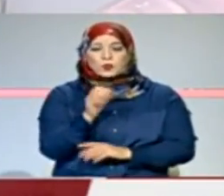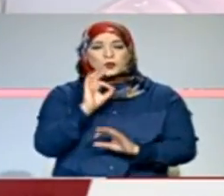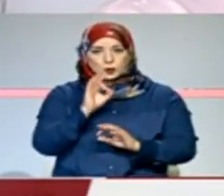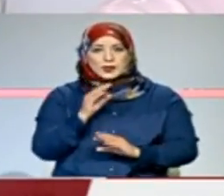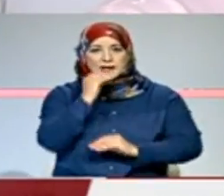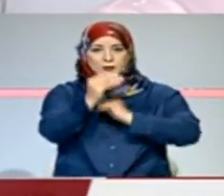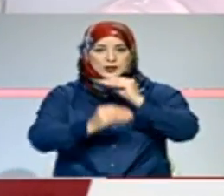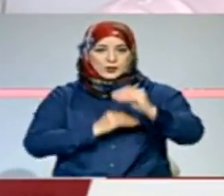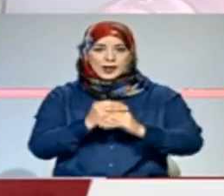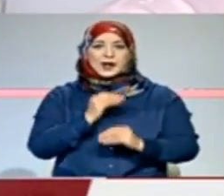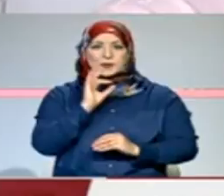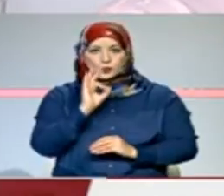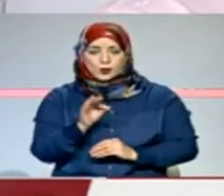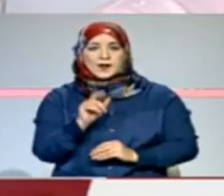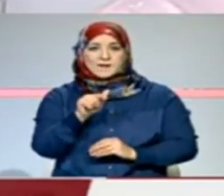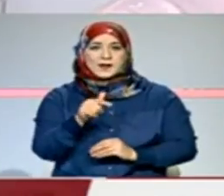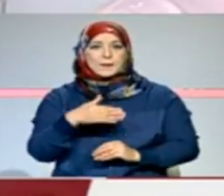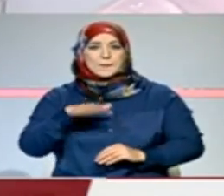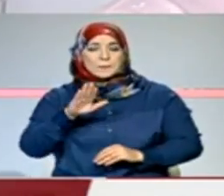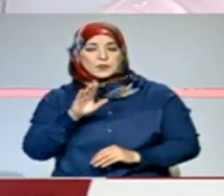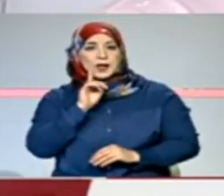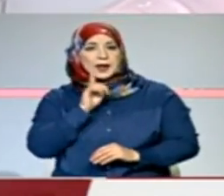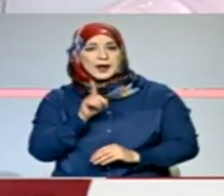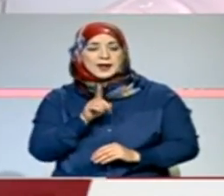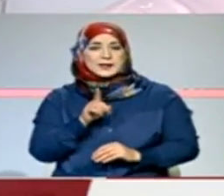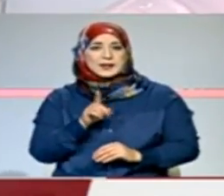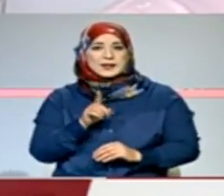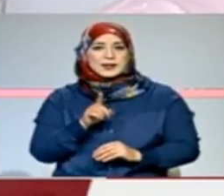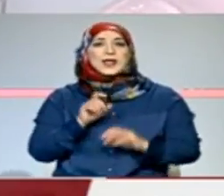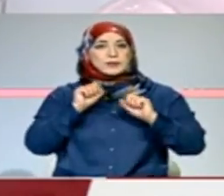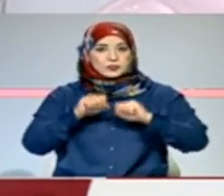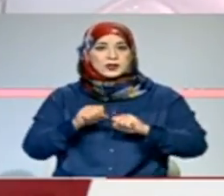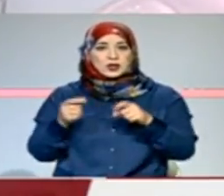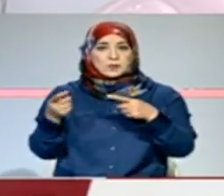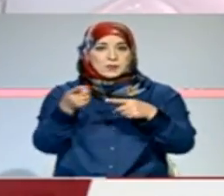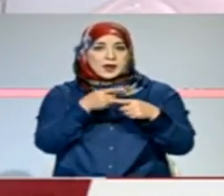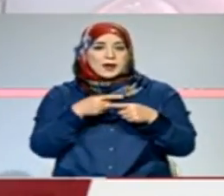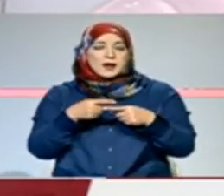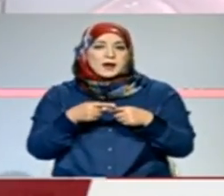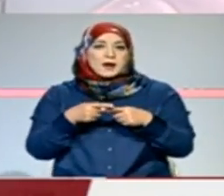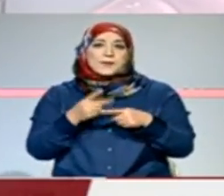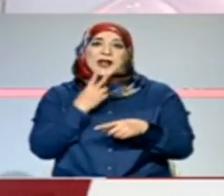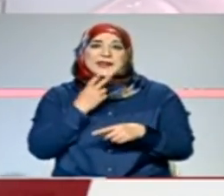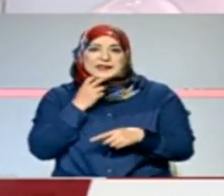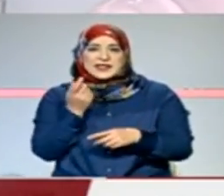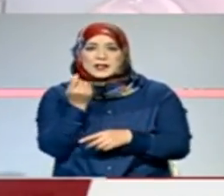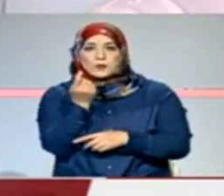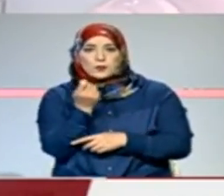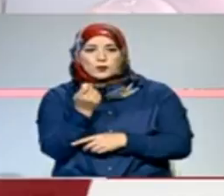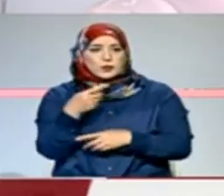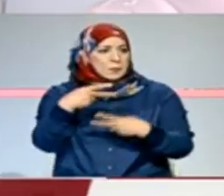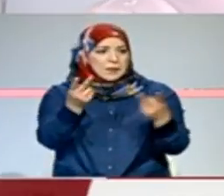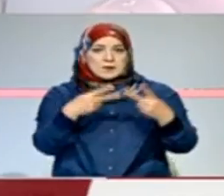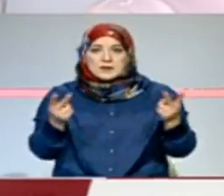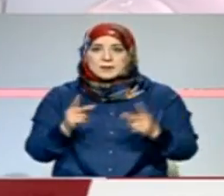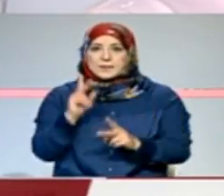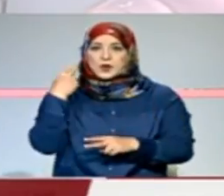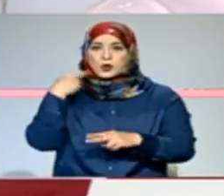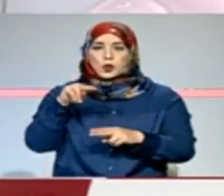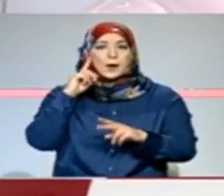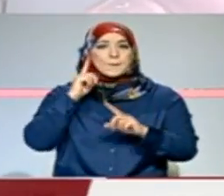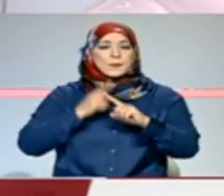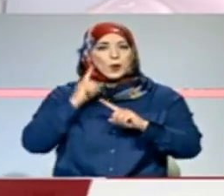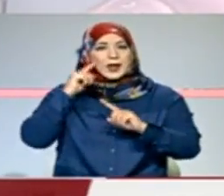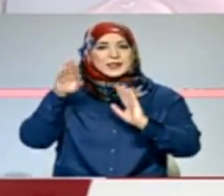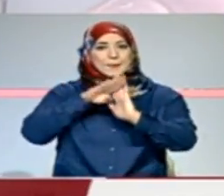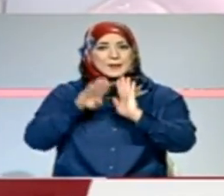العالم، أما راهو مش خاطر فما سيولة متوفرة تنجم تستعملها كما تحب، السيولة هذه متوفرة، دونك فما فرصة فما نافذة من أجل